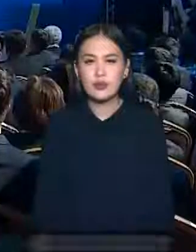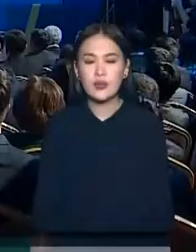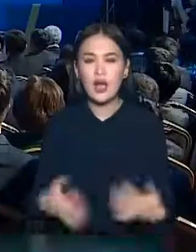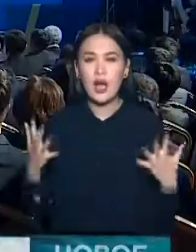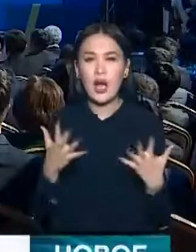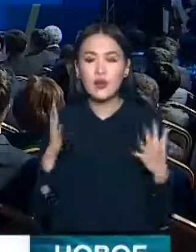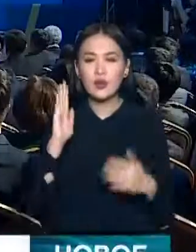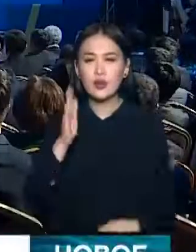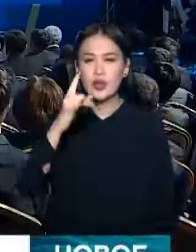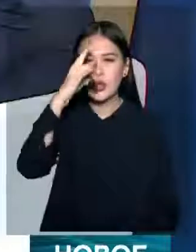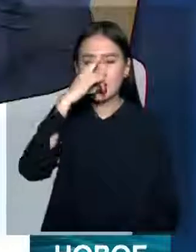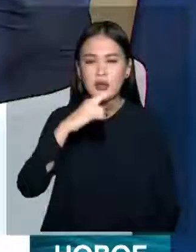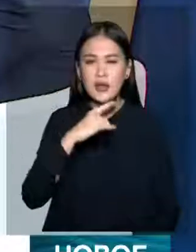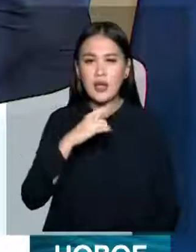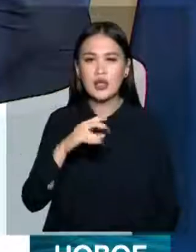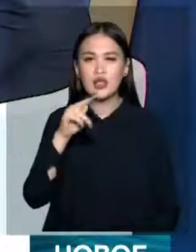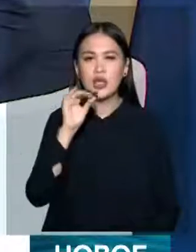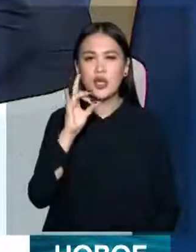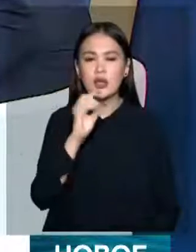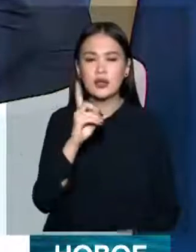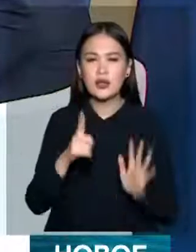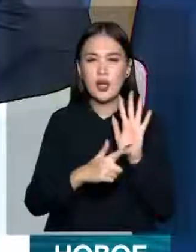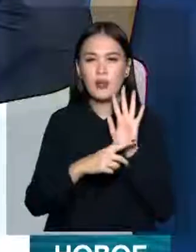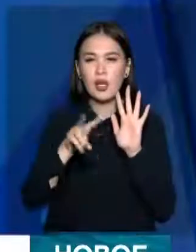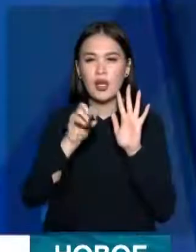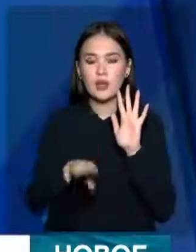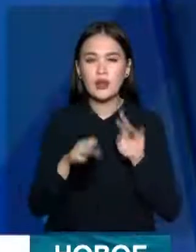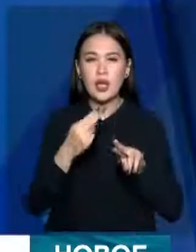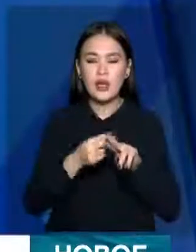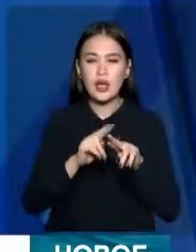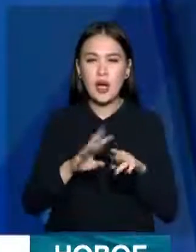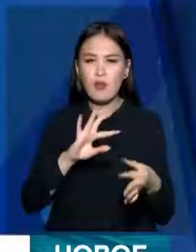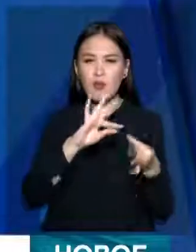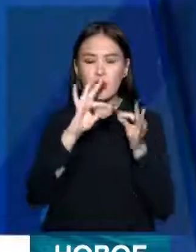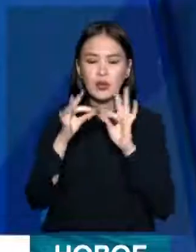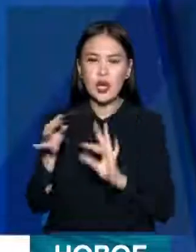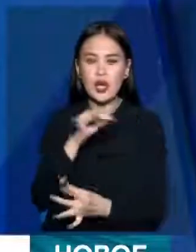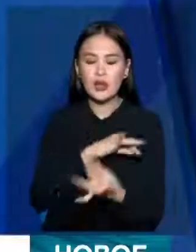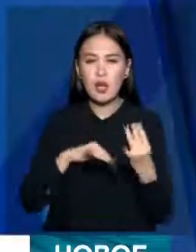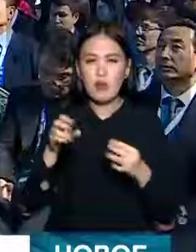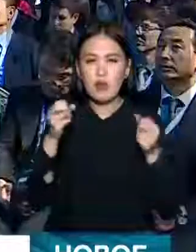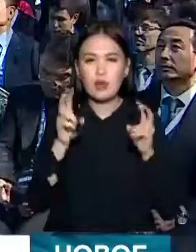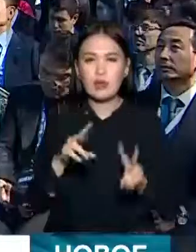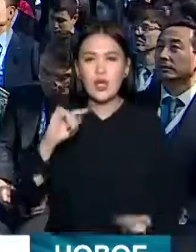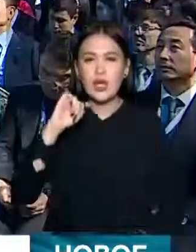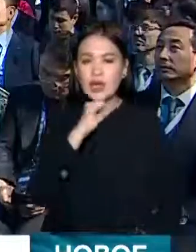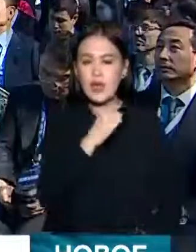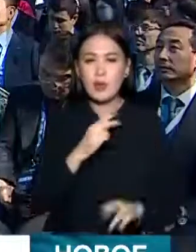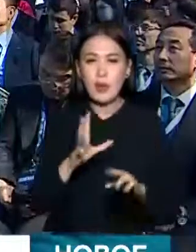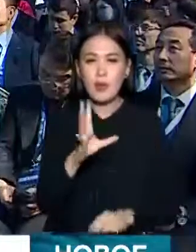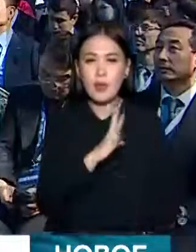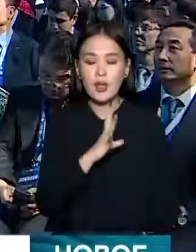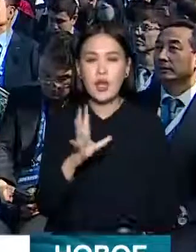Каким будет Казахстан через 7 лет? Вопрос интересный. Его сегодня подробно обсудили политики и профессиональные экономисты. Неудивительно,